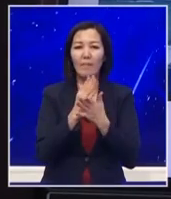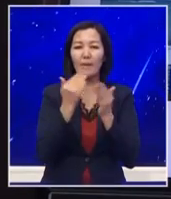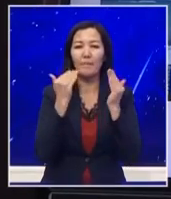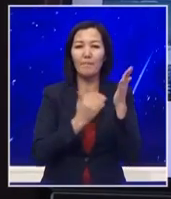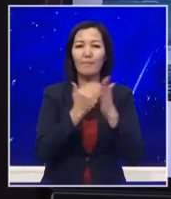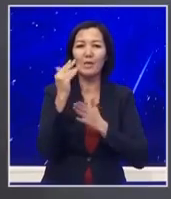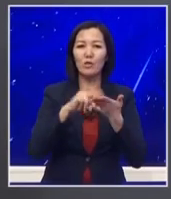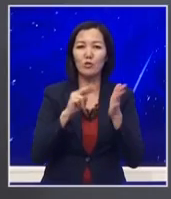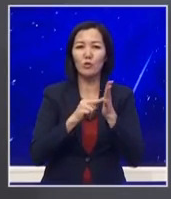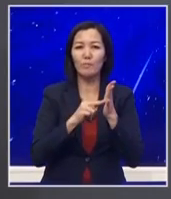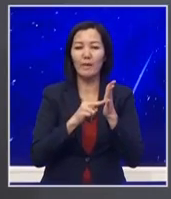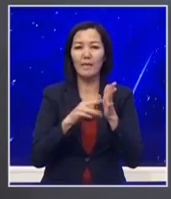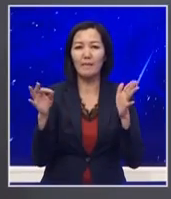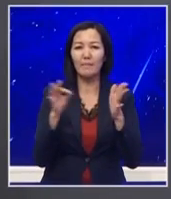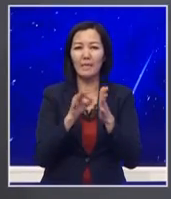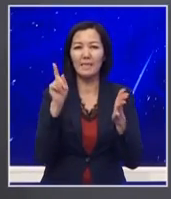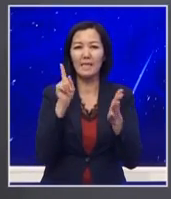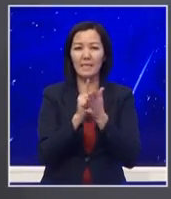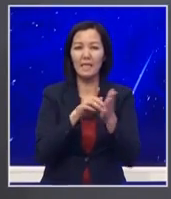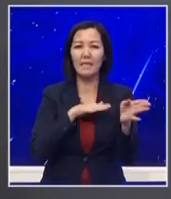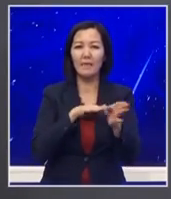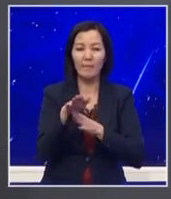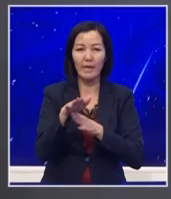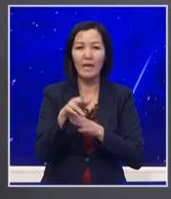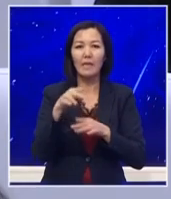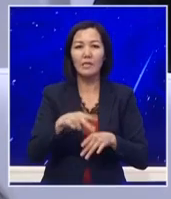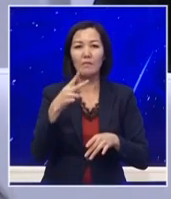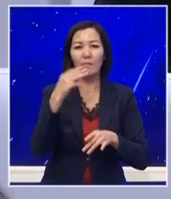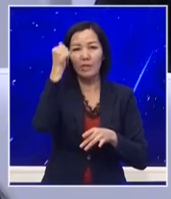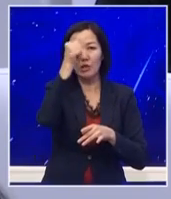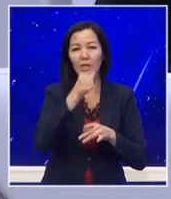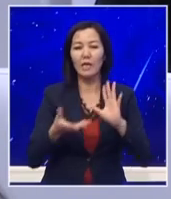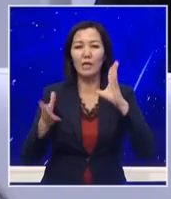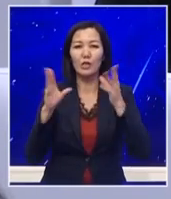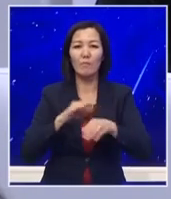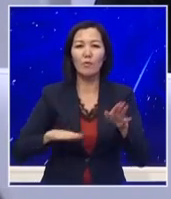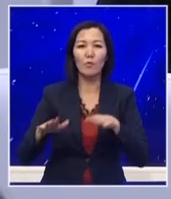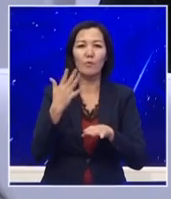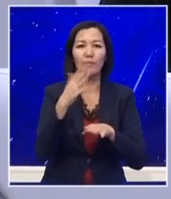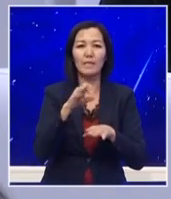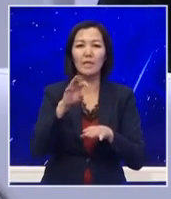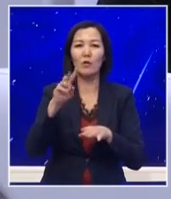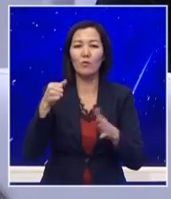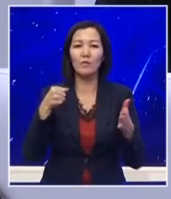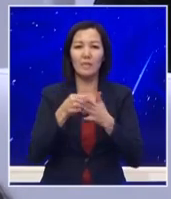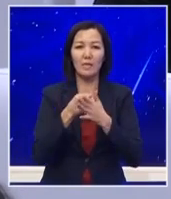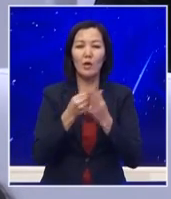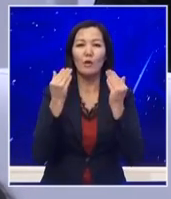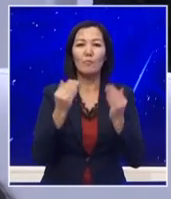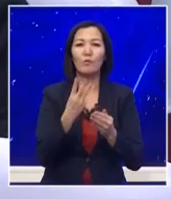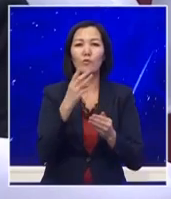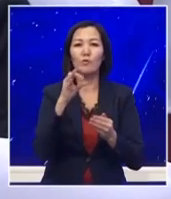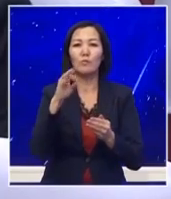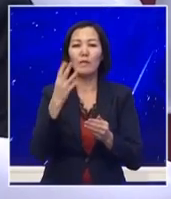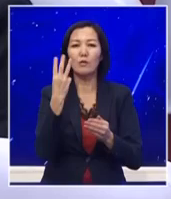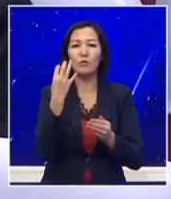Биік межелер, өршіл мақсат міндеттер. 2025 жылға дейін жалпы өңірлік өнімді 5 триллион теңгеге жеткізу.